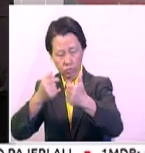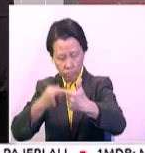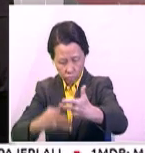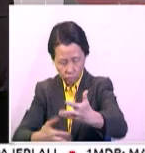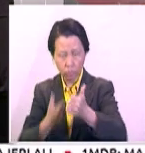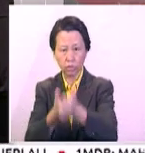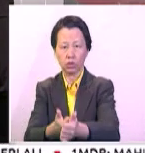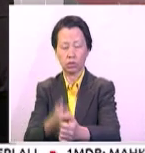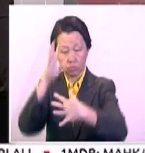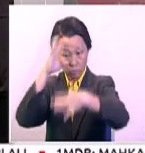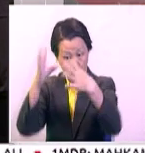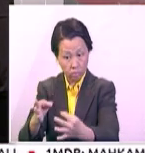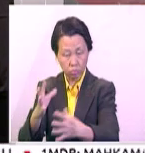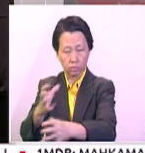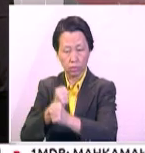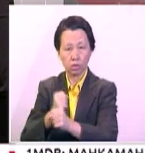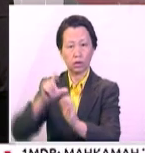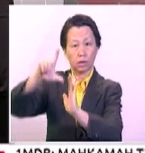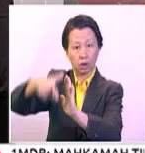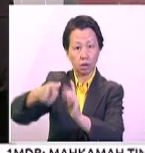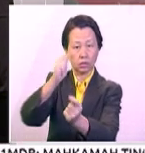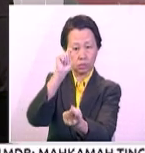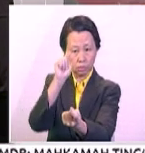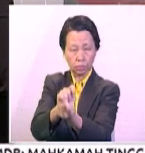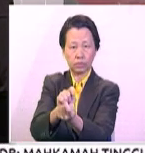memastikan keputusan diperoleh kelak tepat.